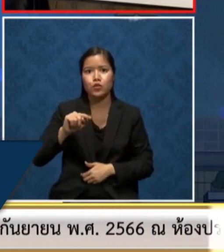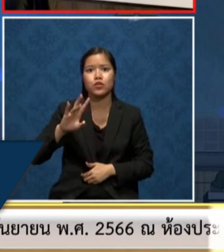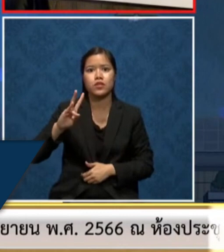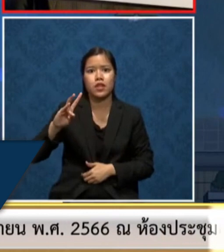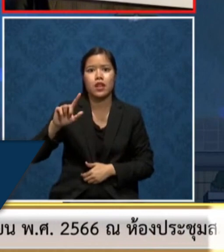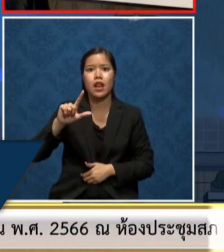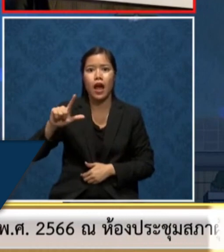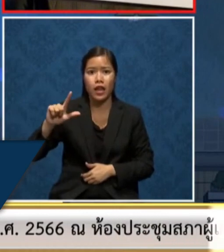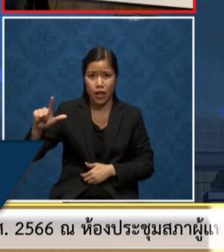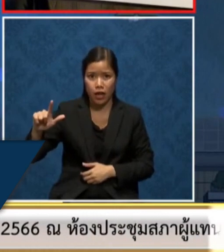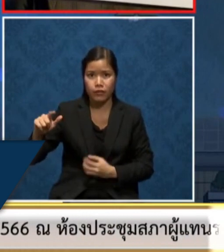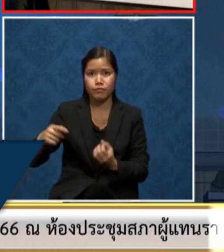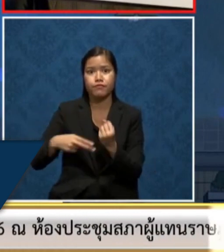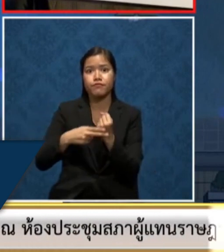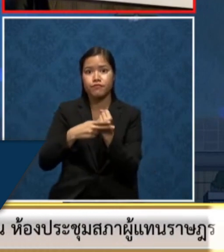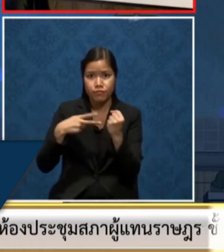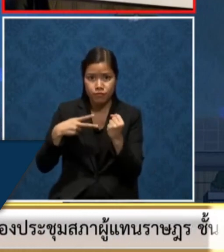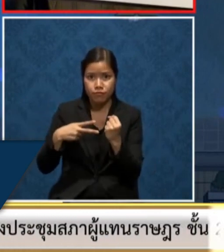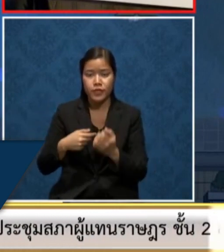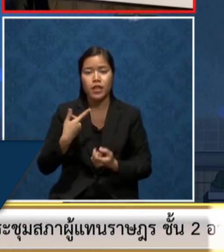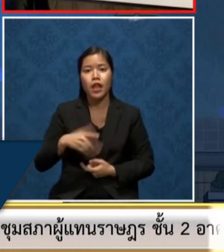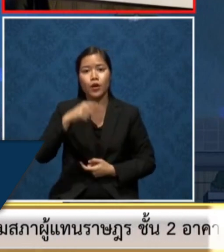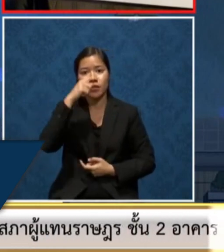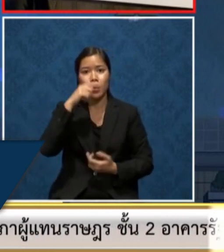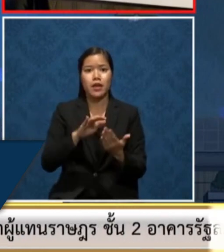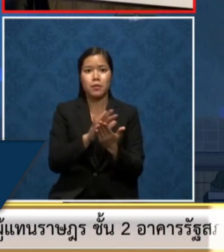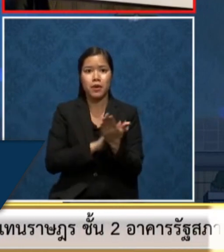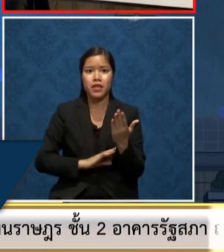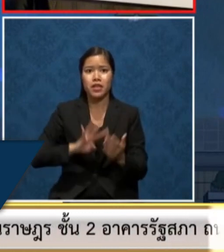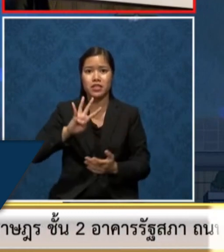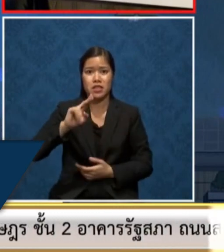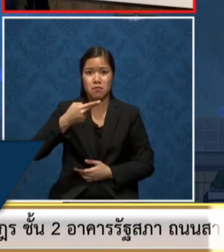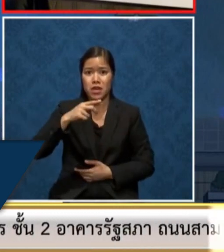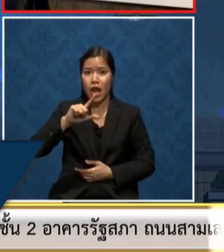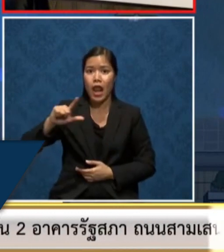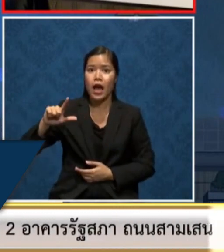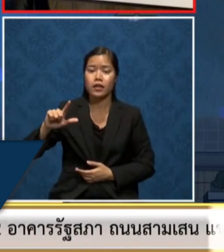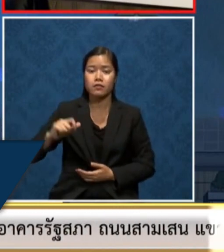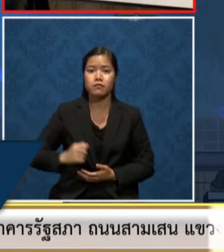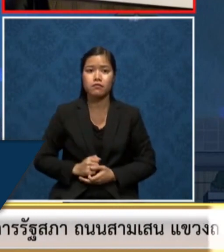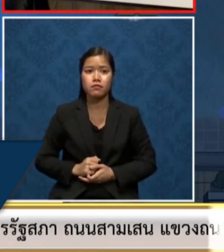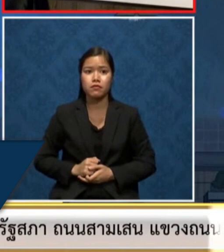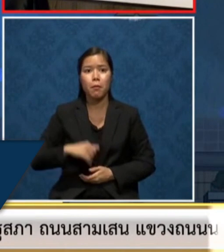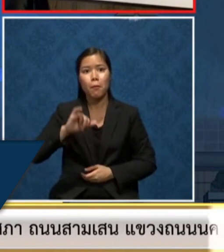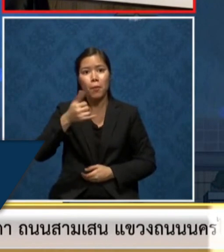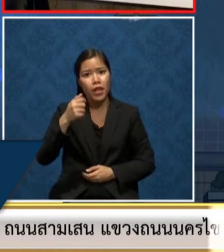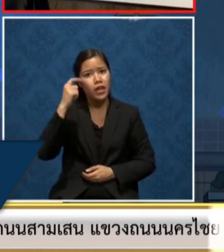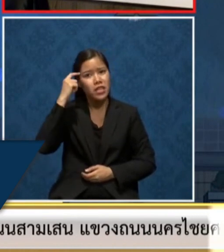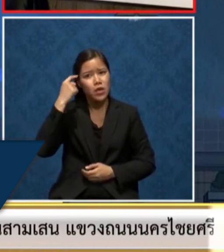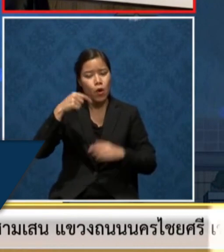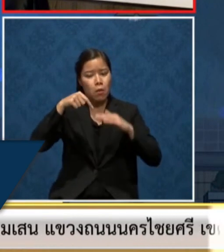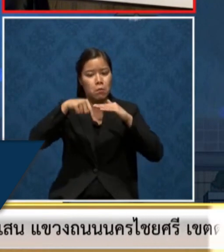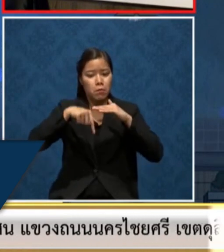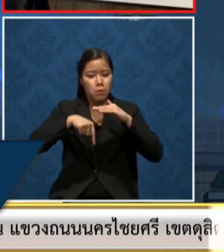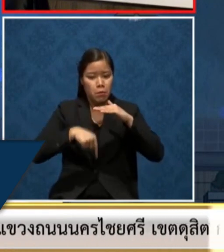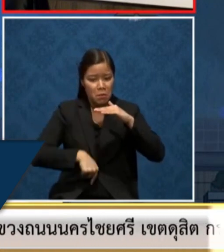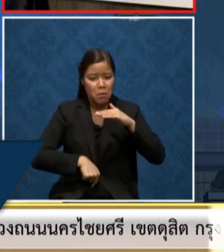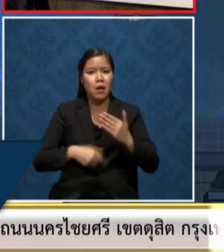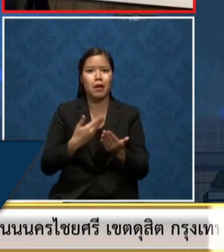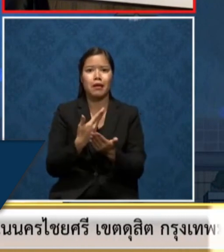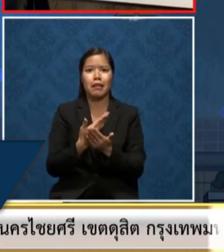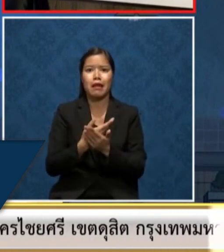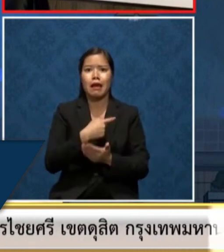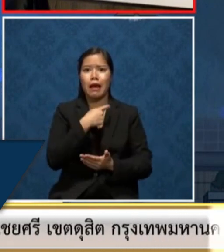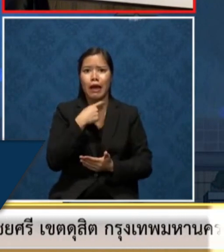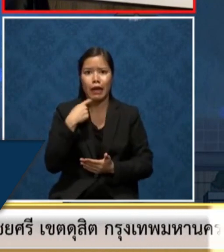เทศไย สูเสียประมาณไม่ต่ำกวา 40,000้านบาทในความเป็จริ อาจจะมากกานั้นถ้าเราลไปลจิ นั่แลว่า